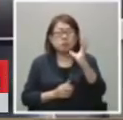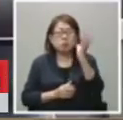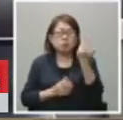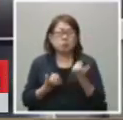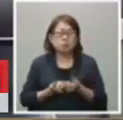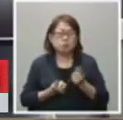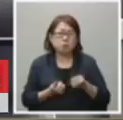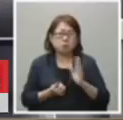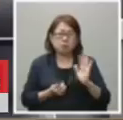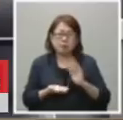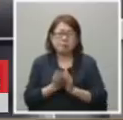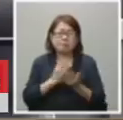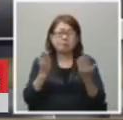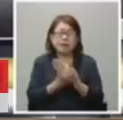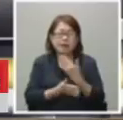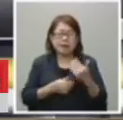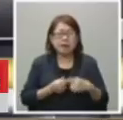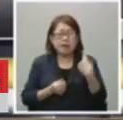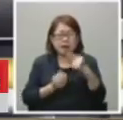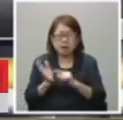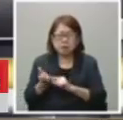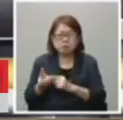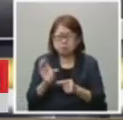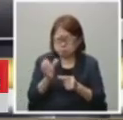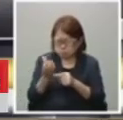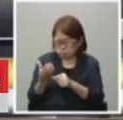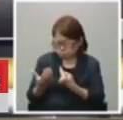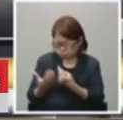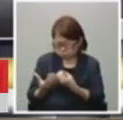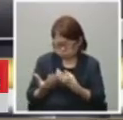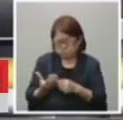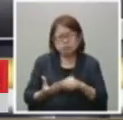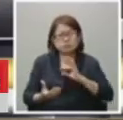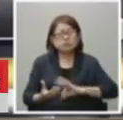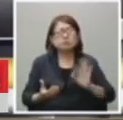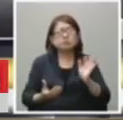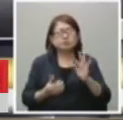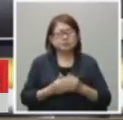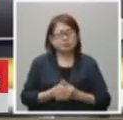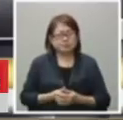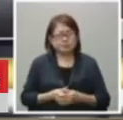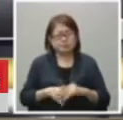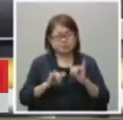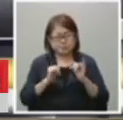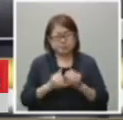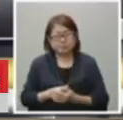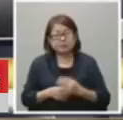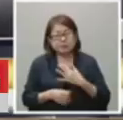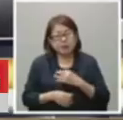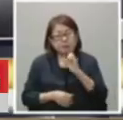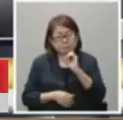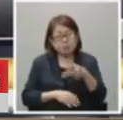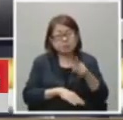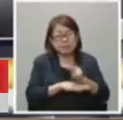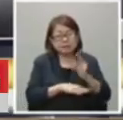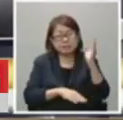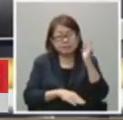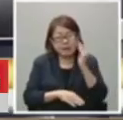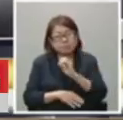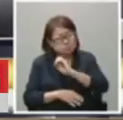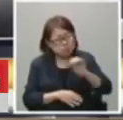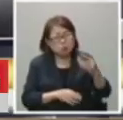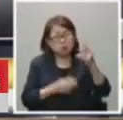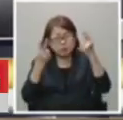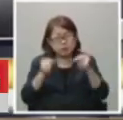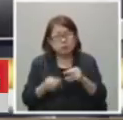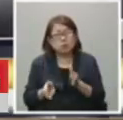ใครมาโพสต์ด่าอะไรท่านก็จะได้รู้สึกอะไรมากมายนักแต่ที่ผมอยากจะบอกท่านประธานที่เคารพผ่านไปยังท่านนายกรัฐมนตรี